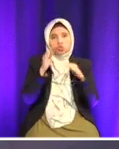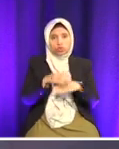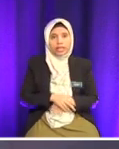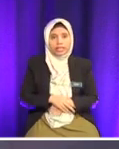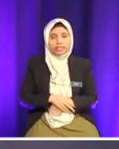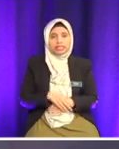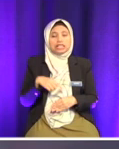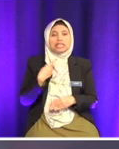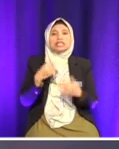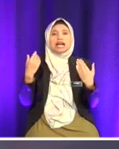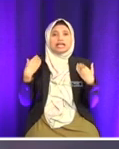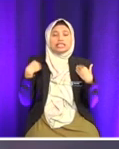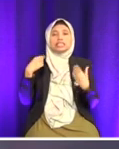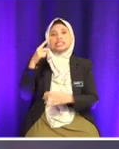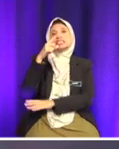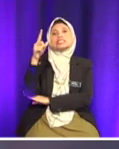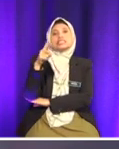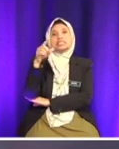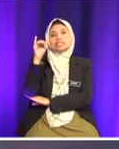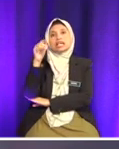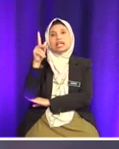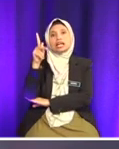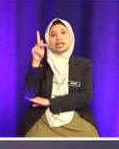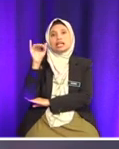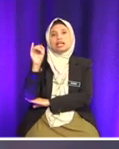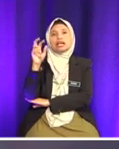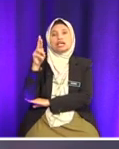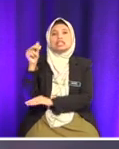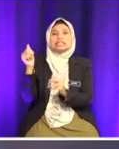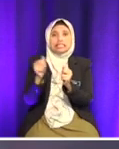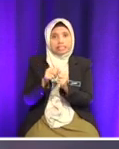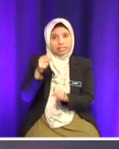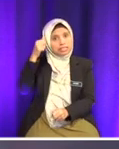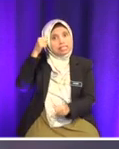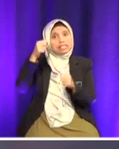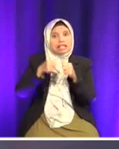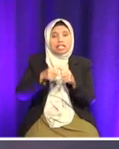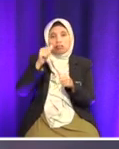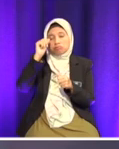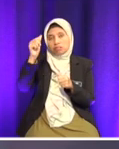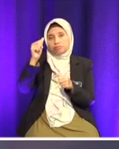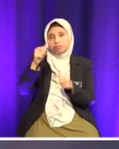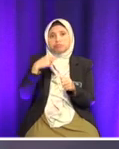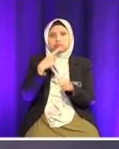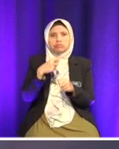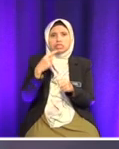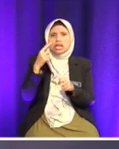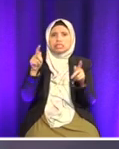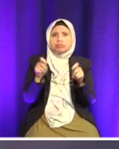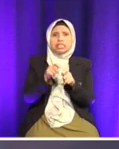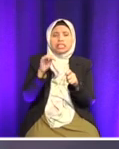tujuh kita ada zikir kita berdzikir kepada dengan mengingati Allah sebagaimana zikir yang dianjurkan